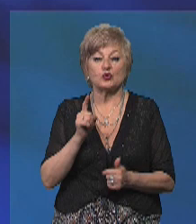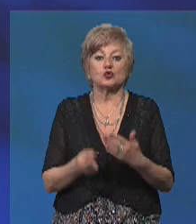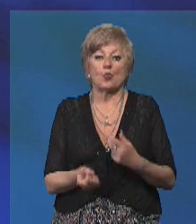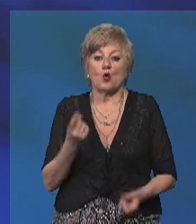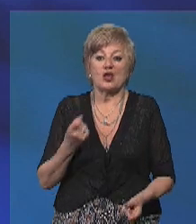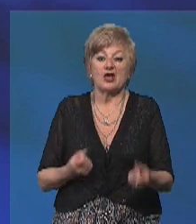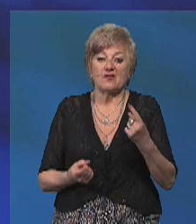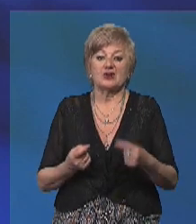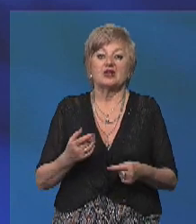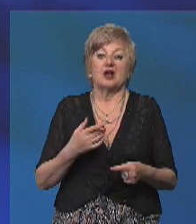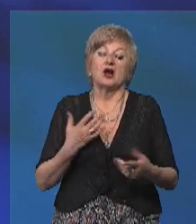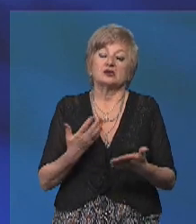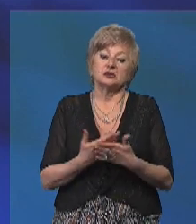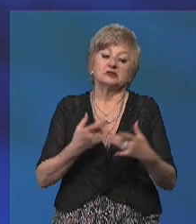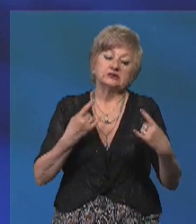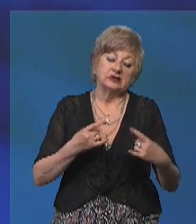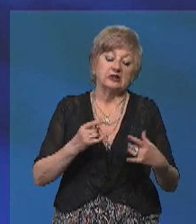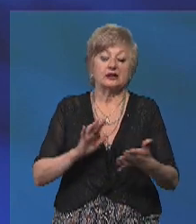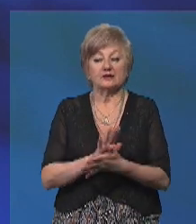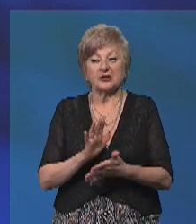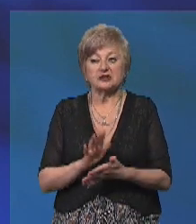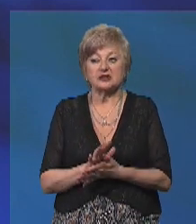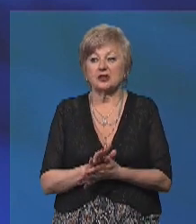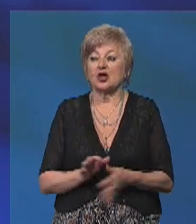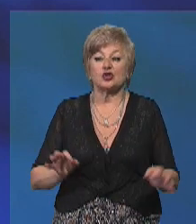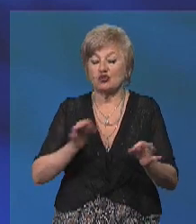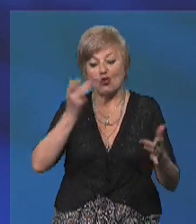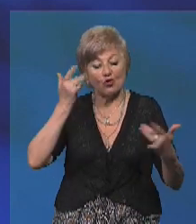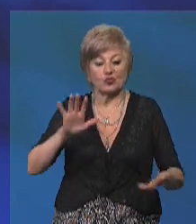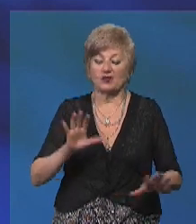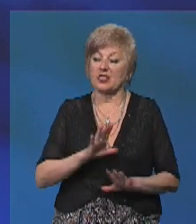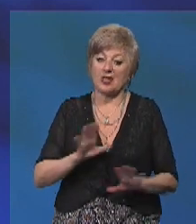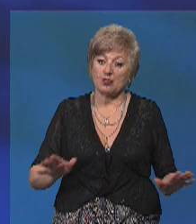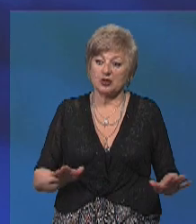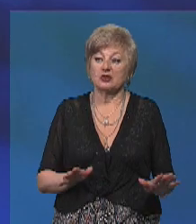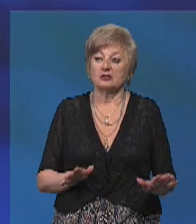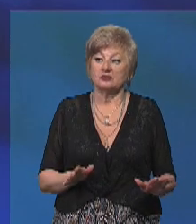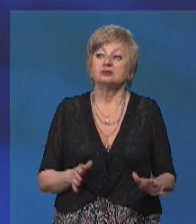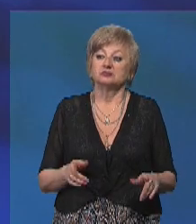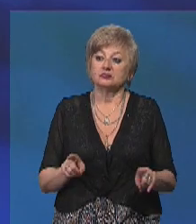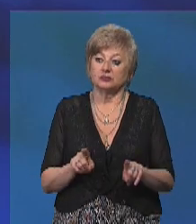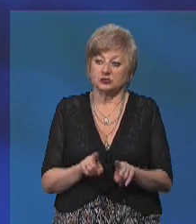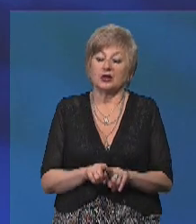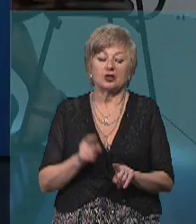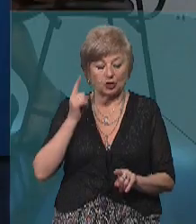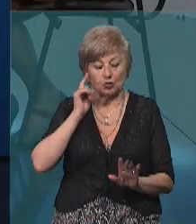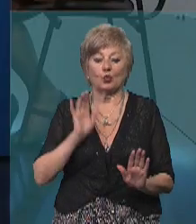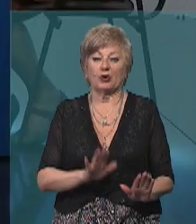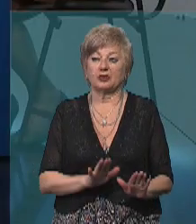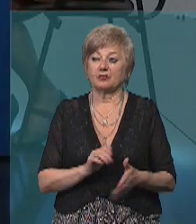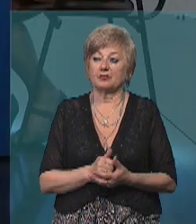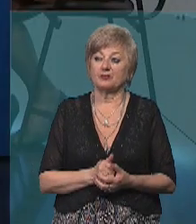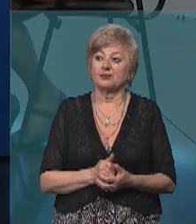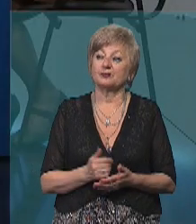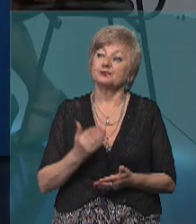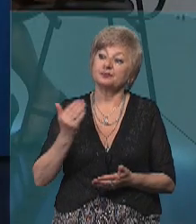з'являлися у засобах масової інформації або у соціальних медіа, нічого неочікуваного не сталося. Тобто ми так і думали. А